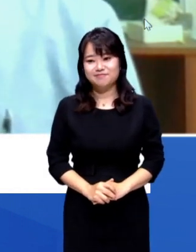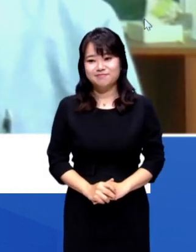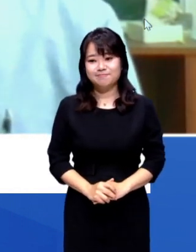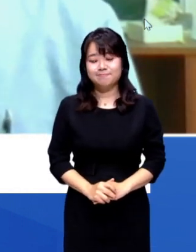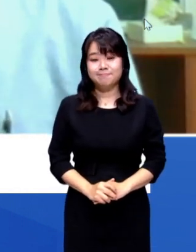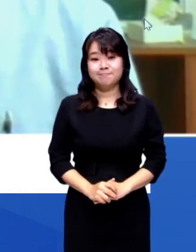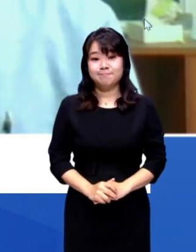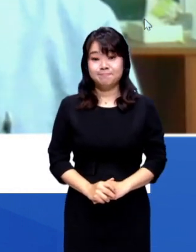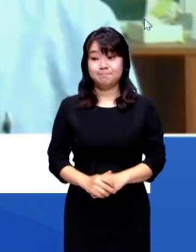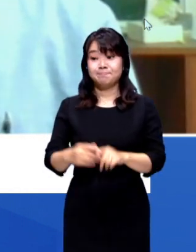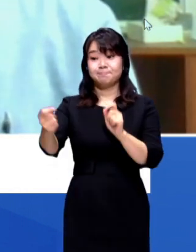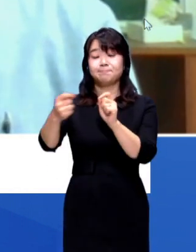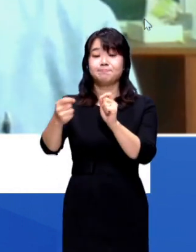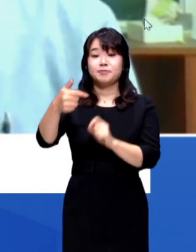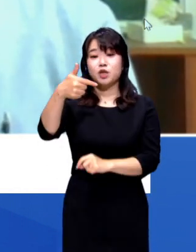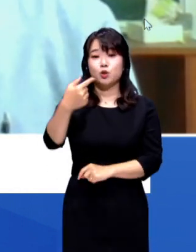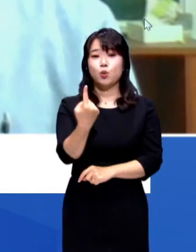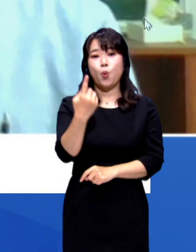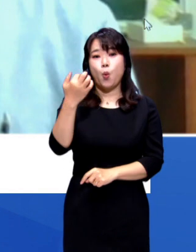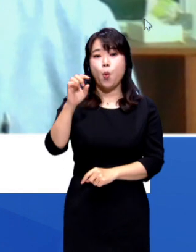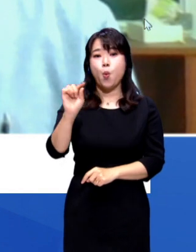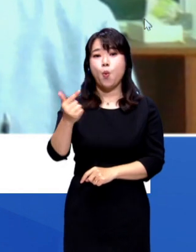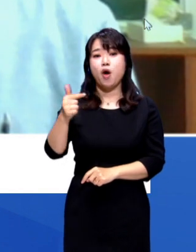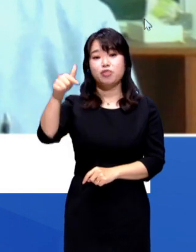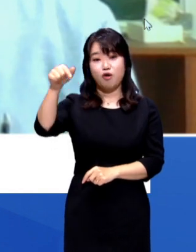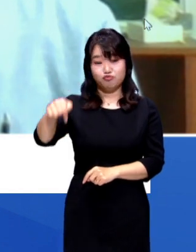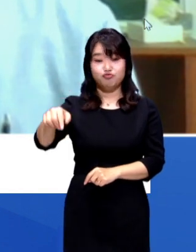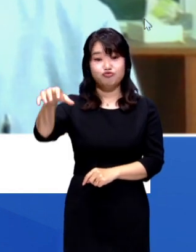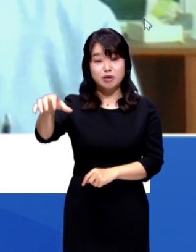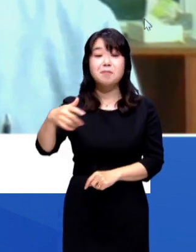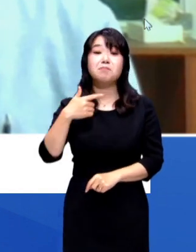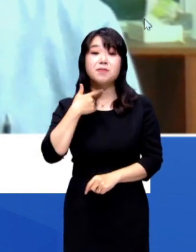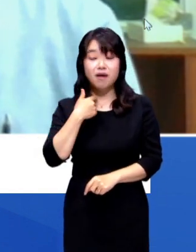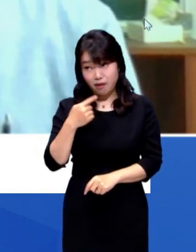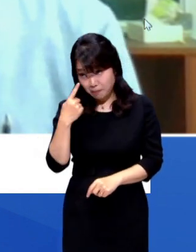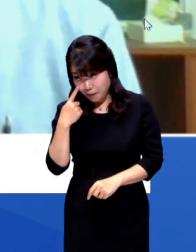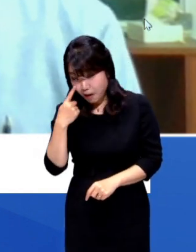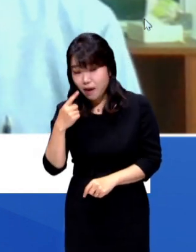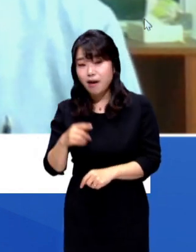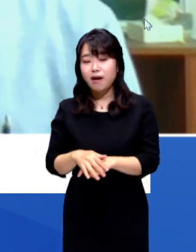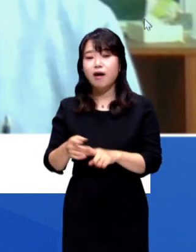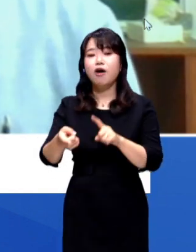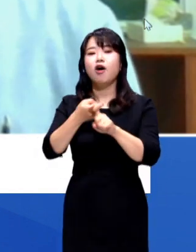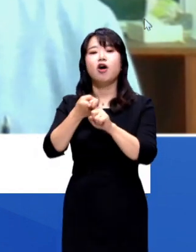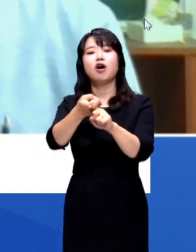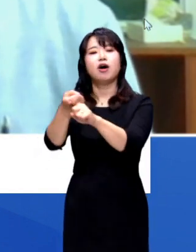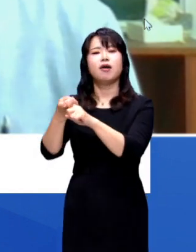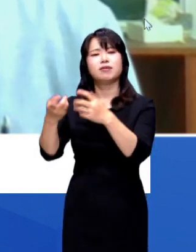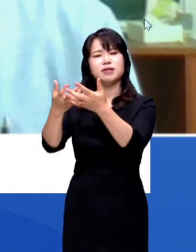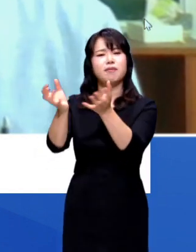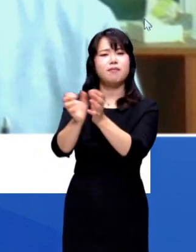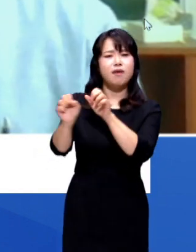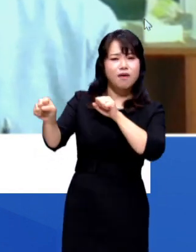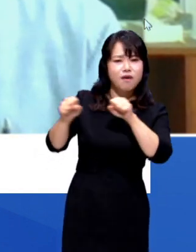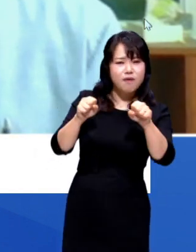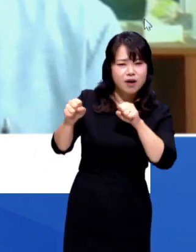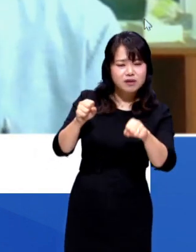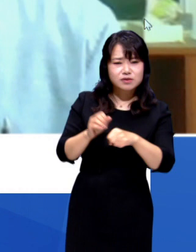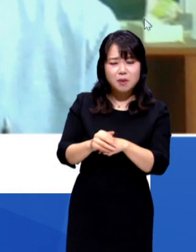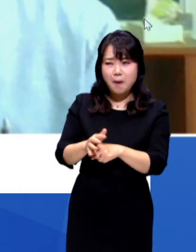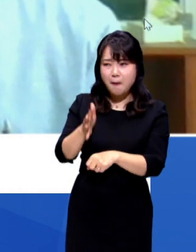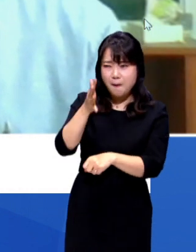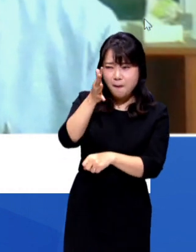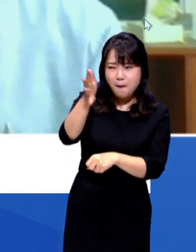인근 노원구 같은 경우는 그 뭐 진행 연합회가 어떤 형식으로 나가는